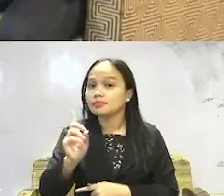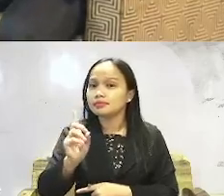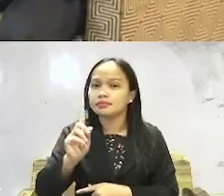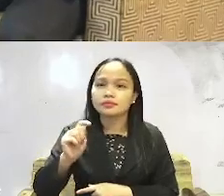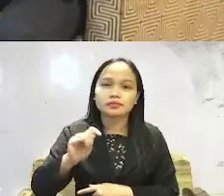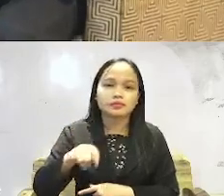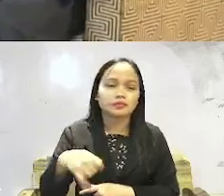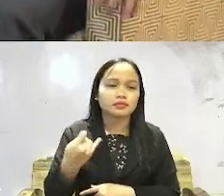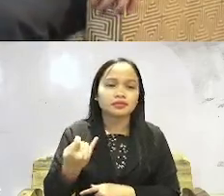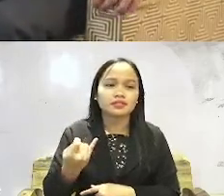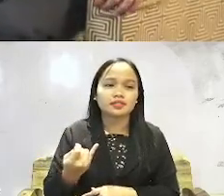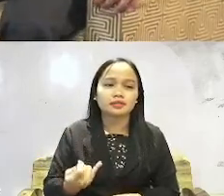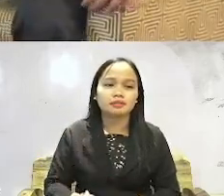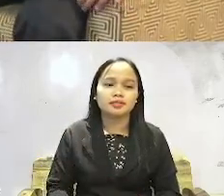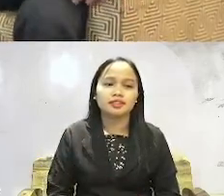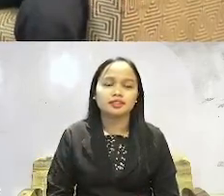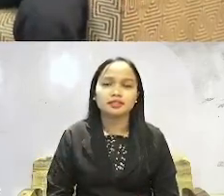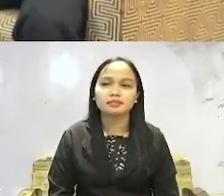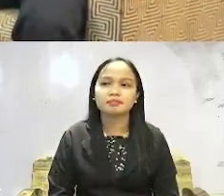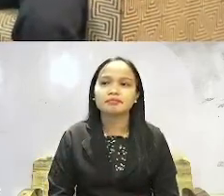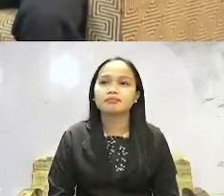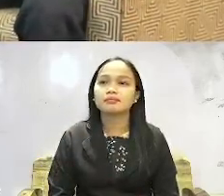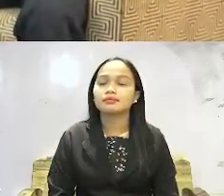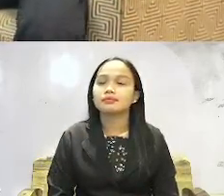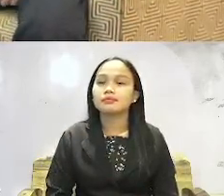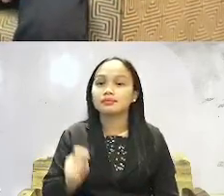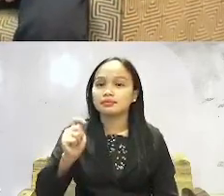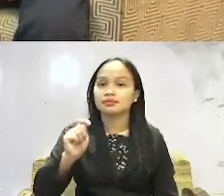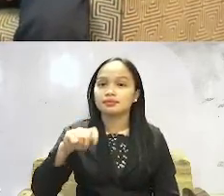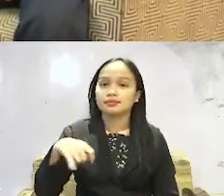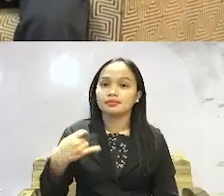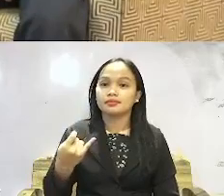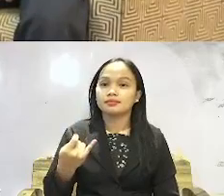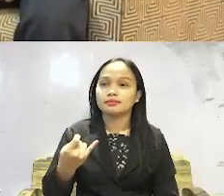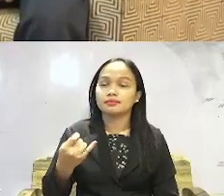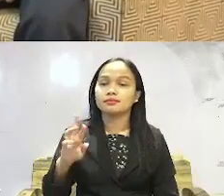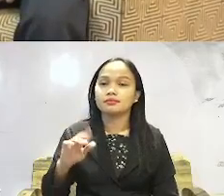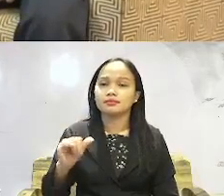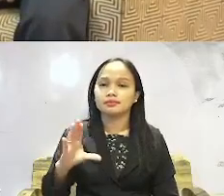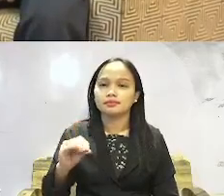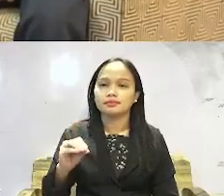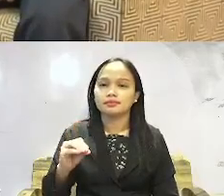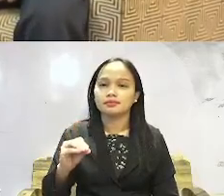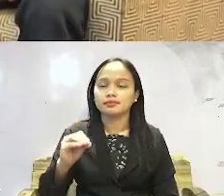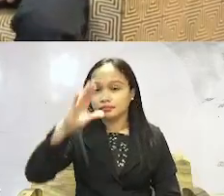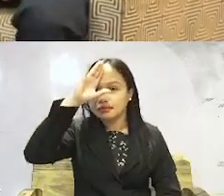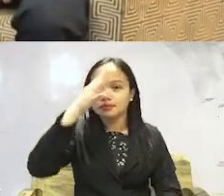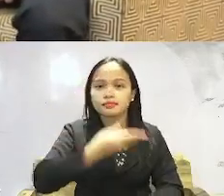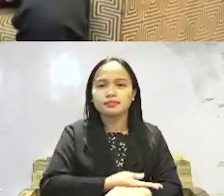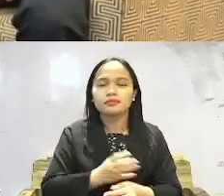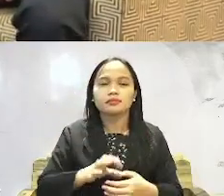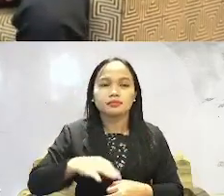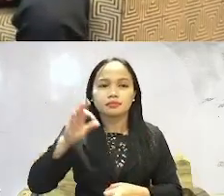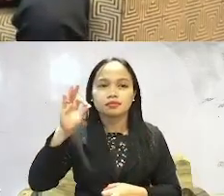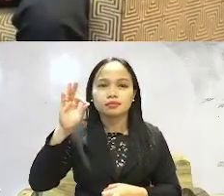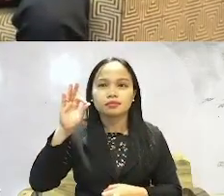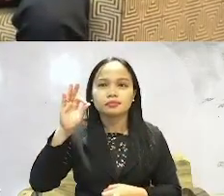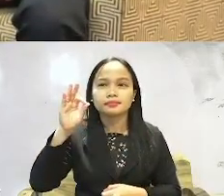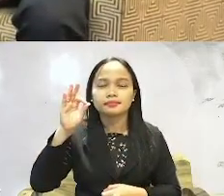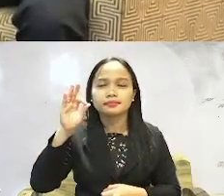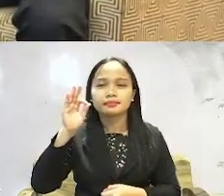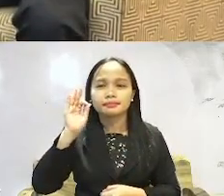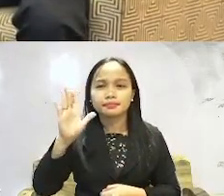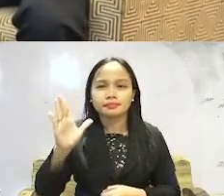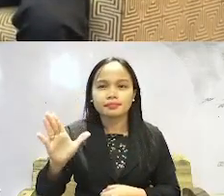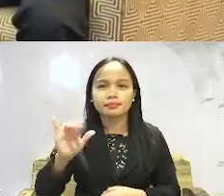TJ Monte. Ay, di pala. Shout out kay TJ Rico. Rico. Ang anak ni Bridger Dextros. Yeah.